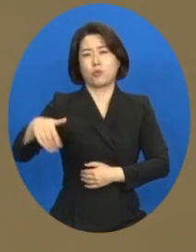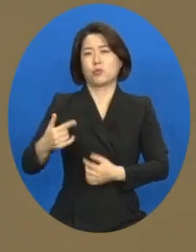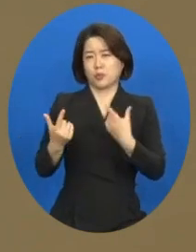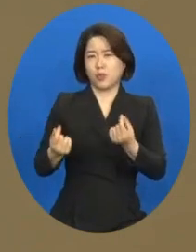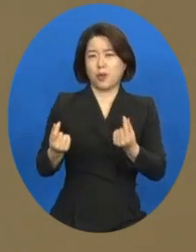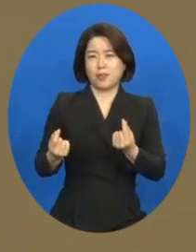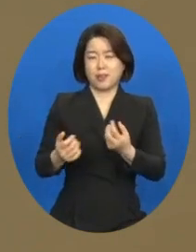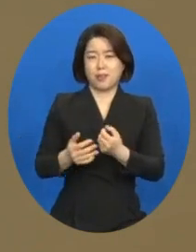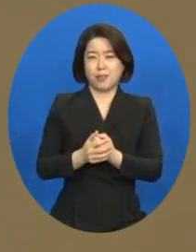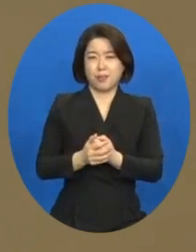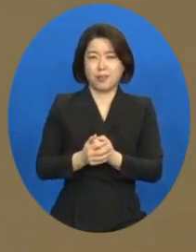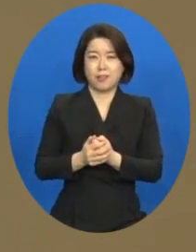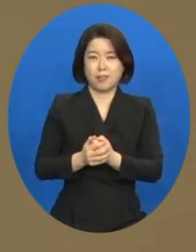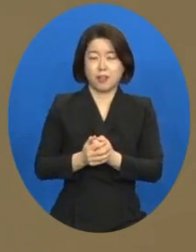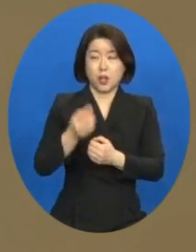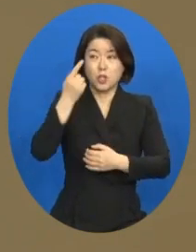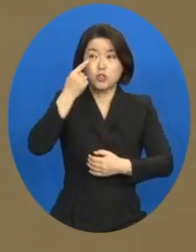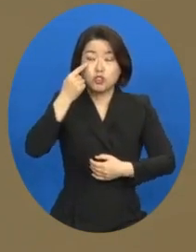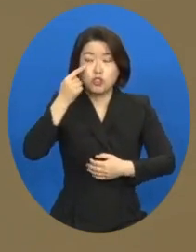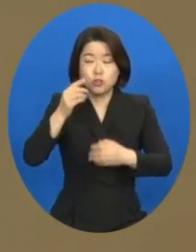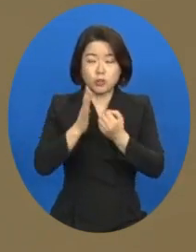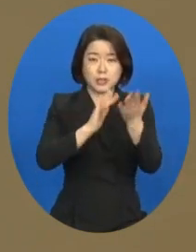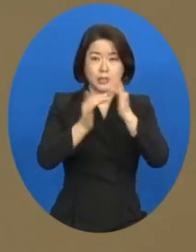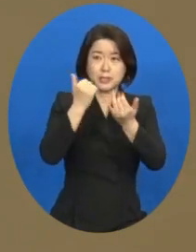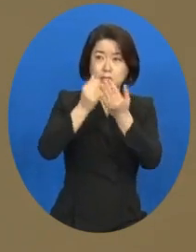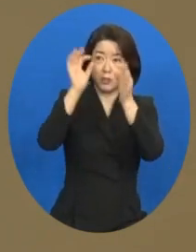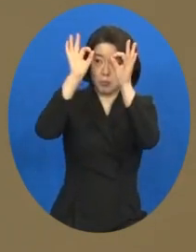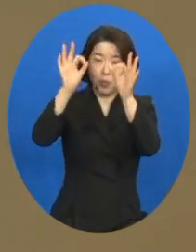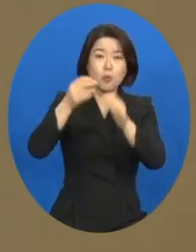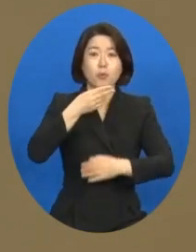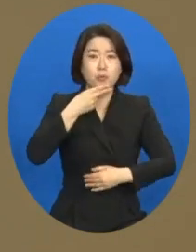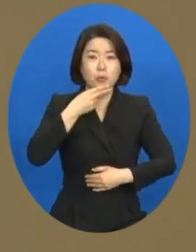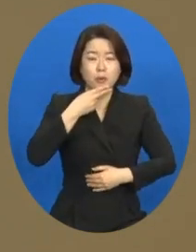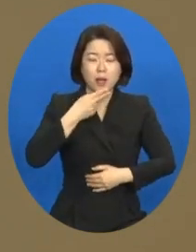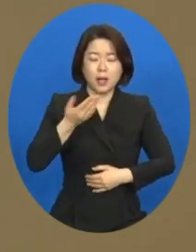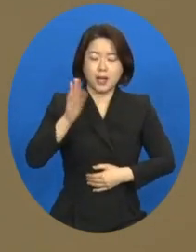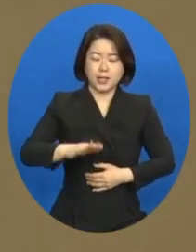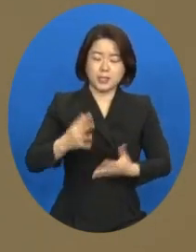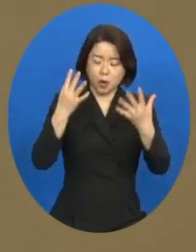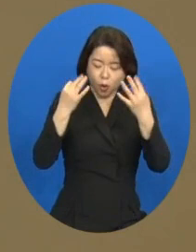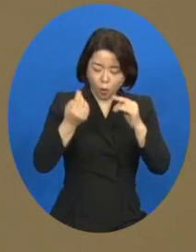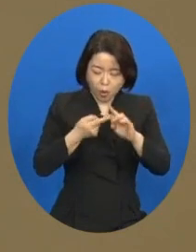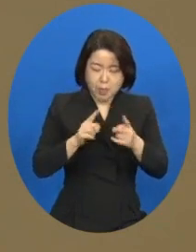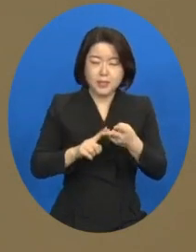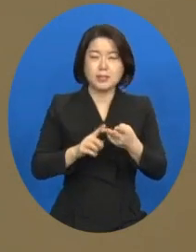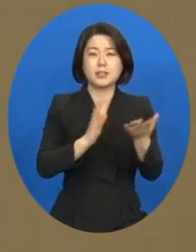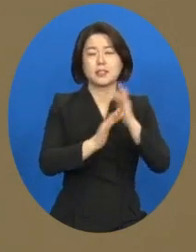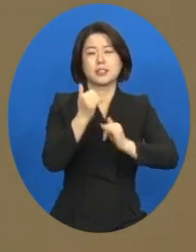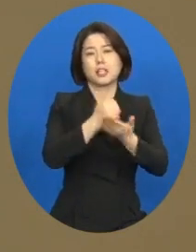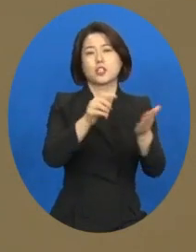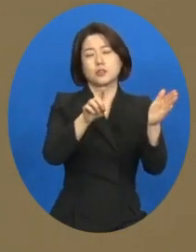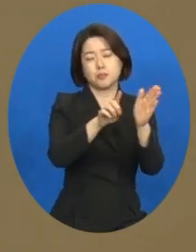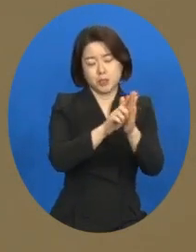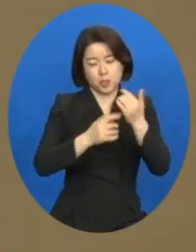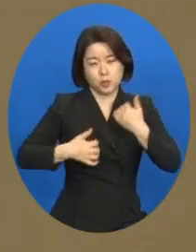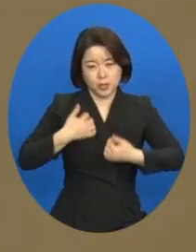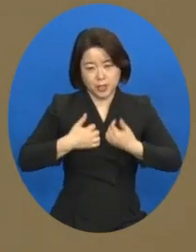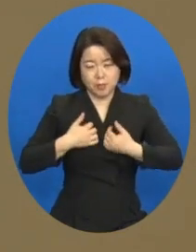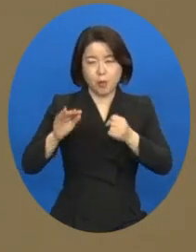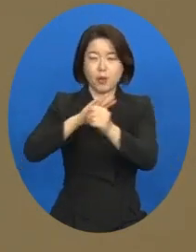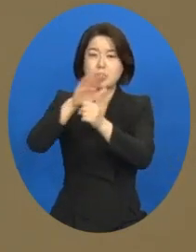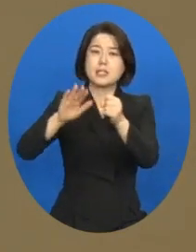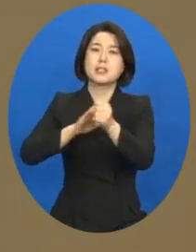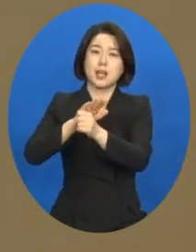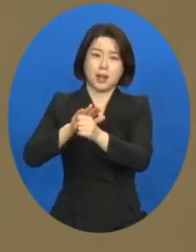마찬가지예요. 눈으로는 예수님을 보지 못하지만 얼마든지 예수님을 믿고 기뻐하고